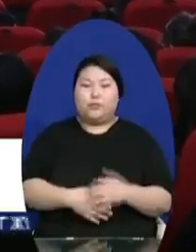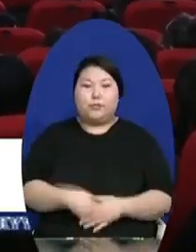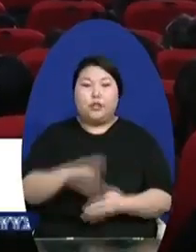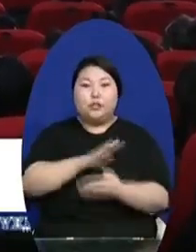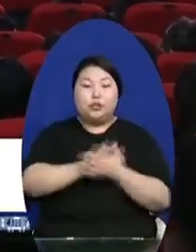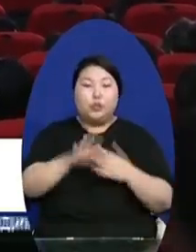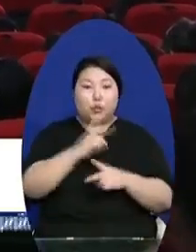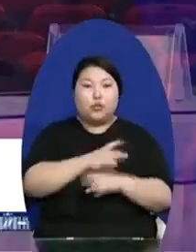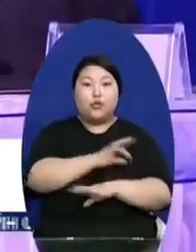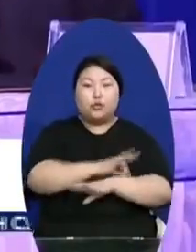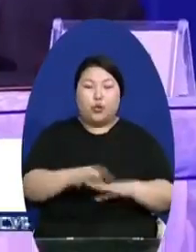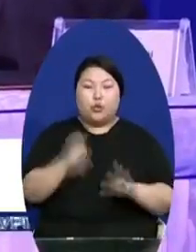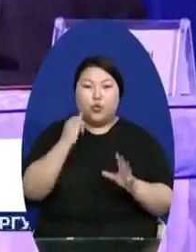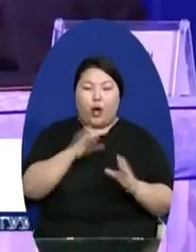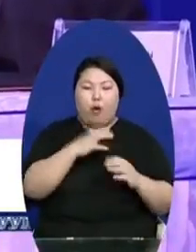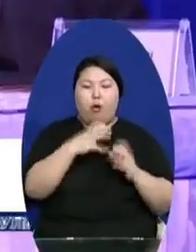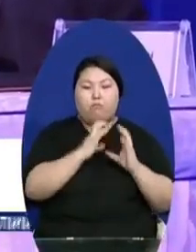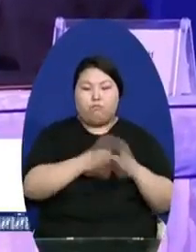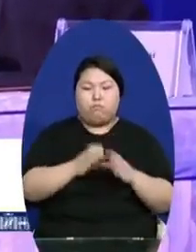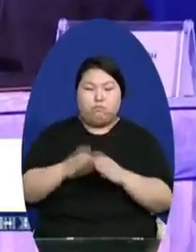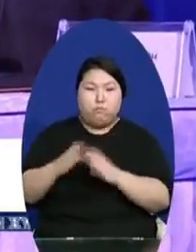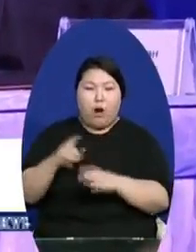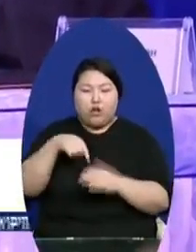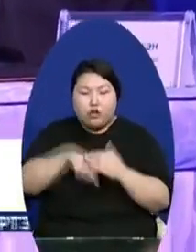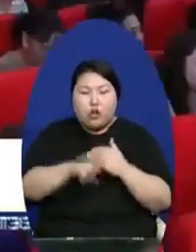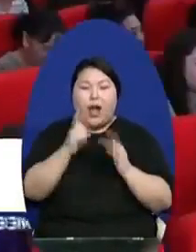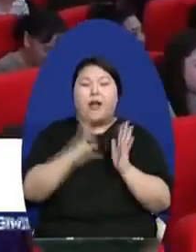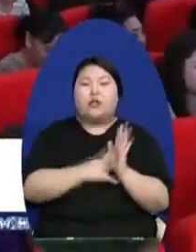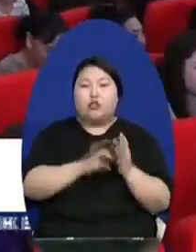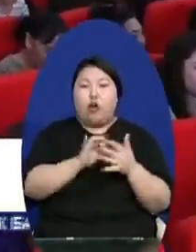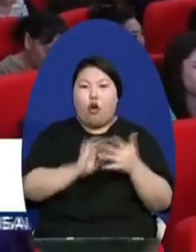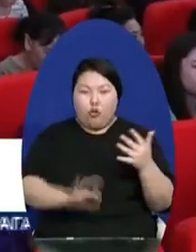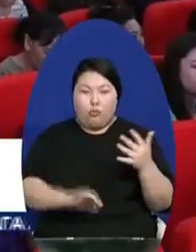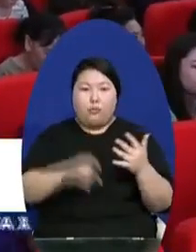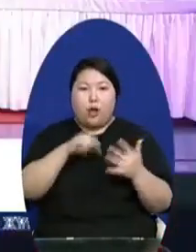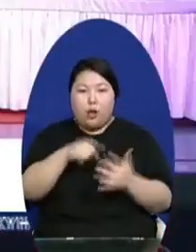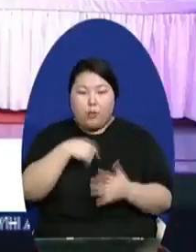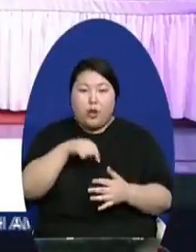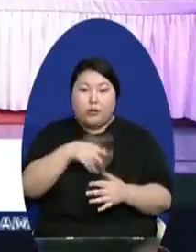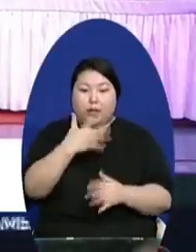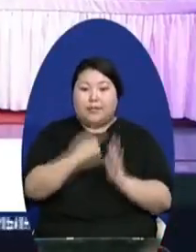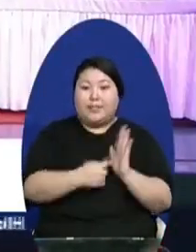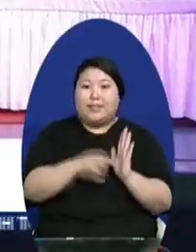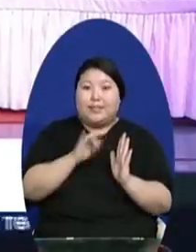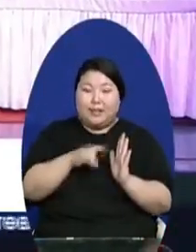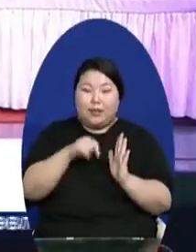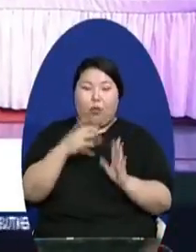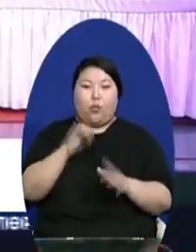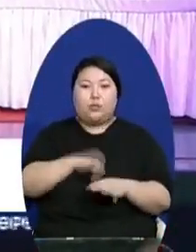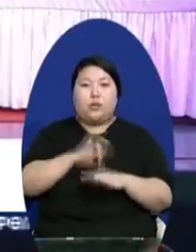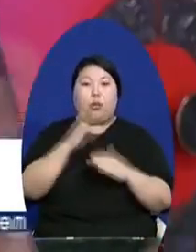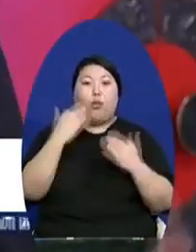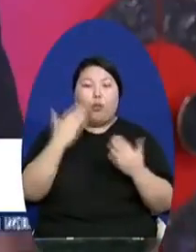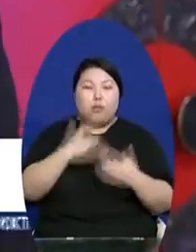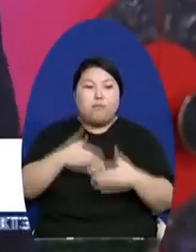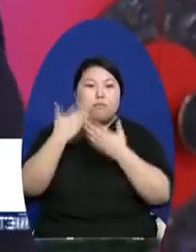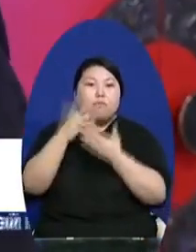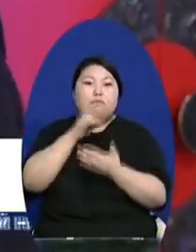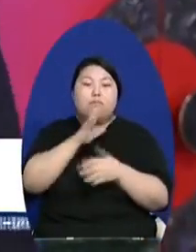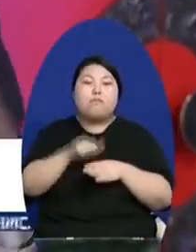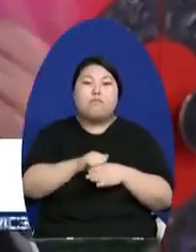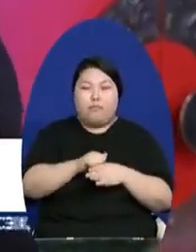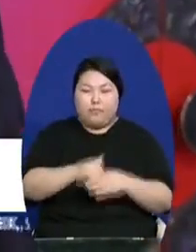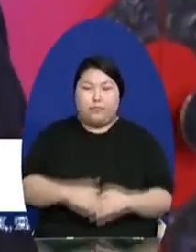Шинэ хуулийн төсөл 6 бүлэг 19 зүйлтэй. Хуулийн төслийг энэ оны 5 дугаар сард улсын хурлд өргөн барихаар бэлтгэж байна. Тус тусдаа